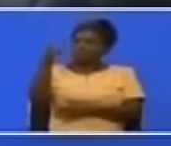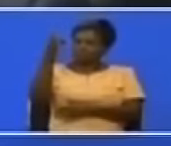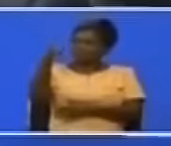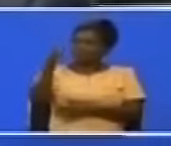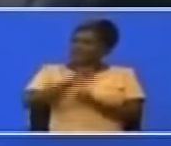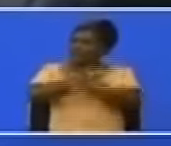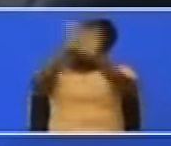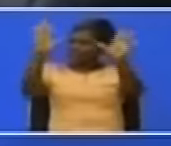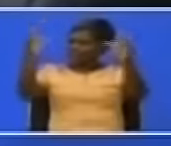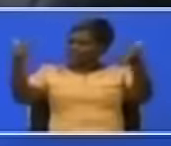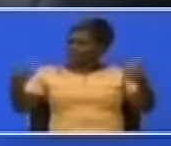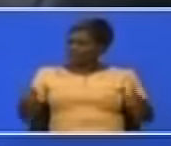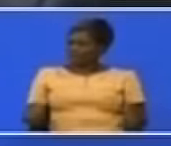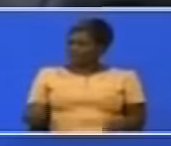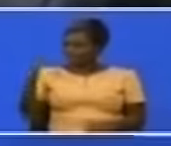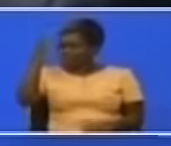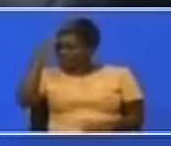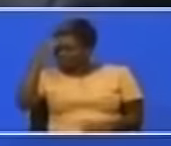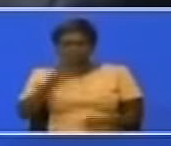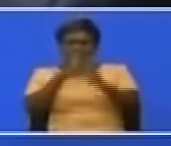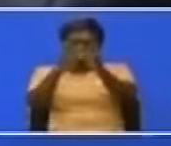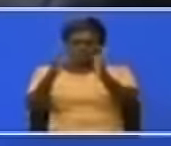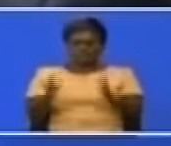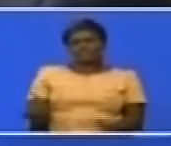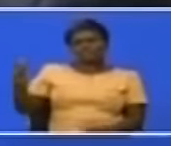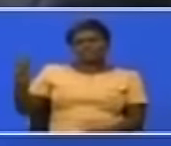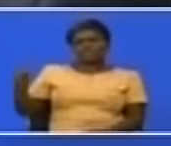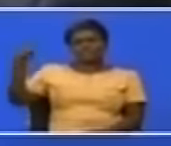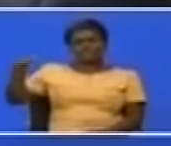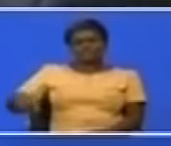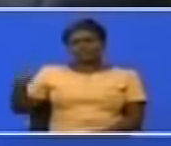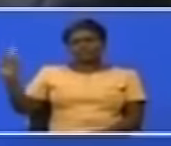ikisalia kuwa gizani. Lofti Matambo, KTN Leo, Nairobi.